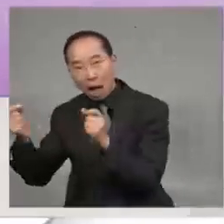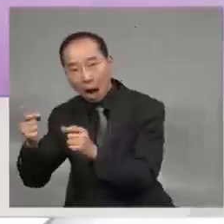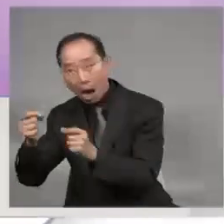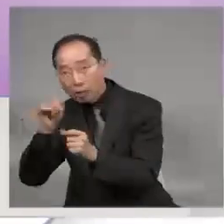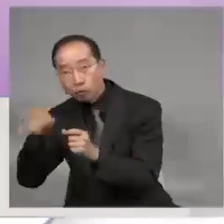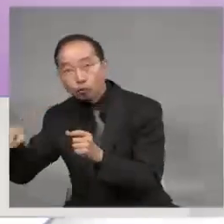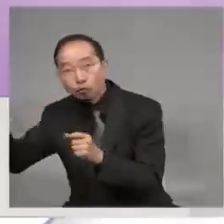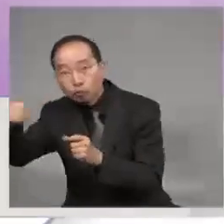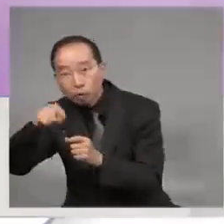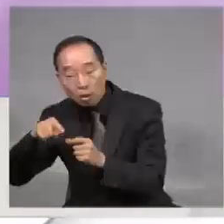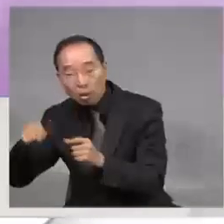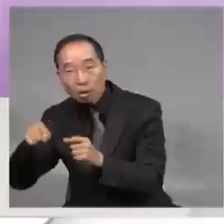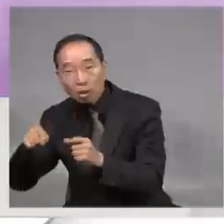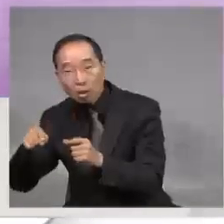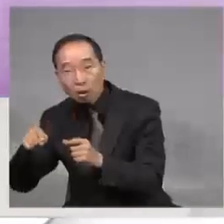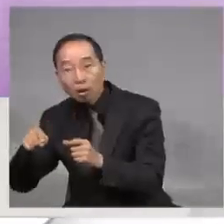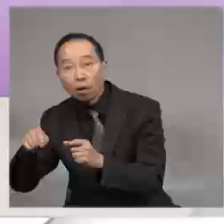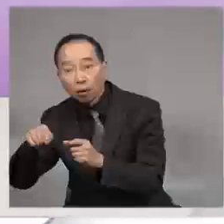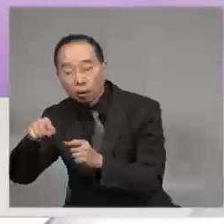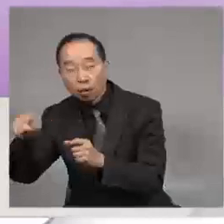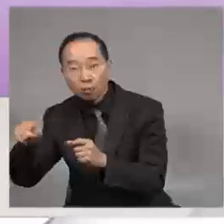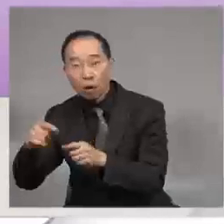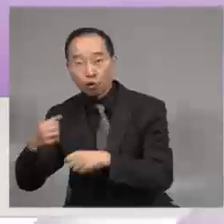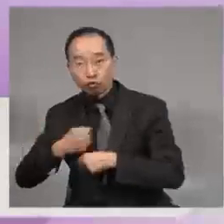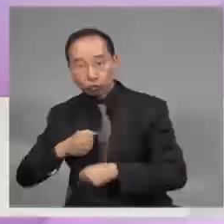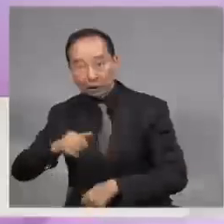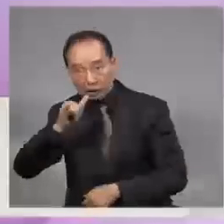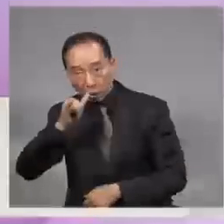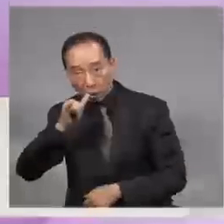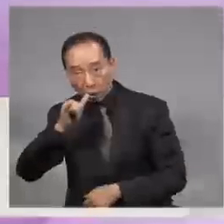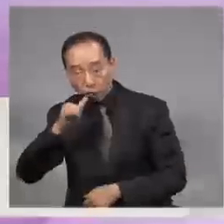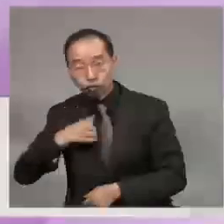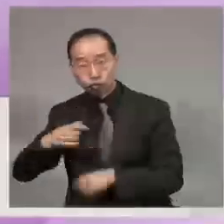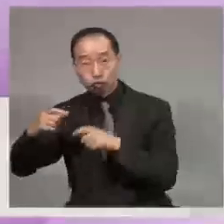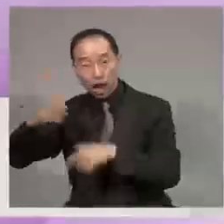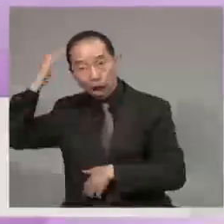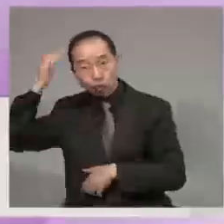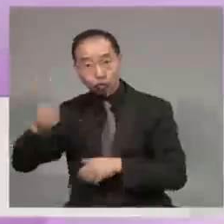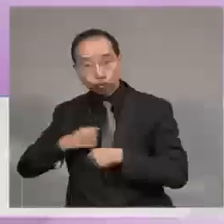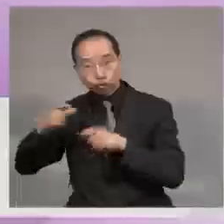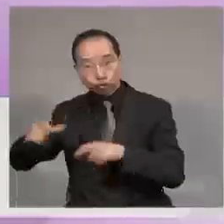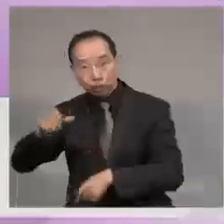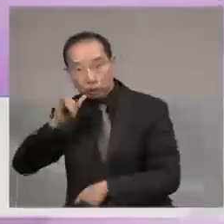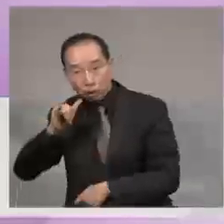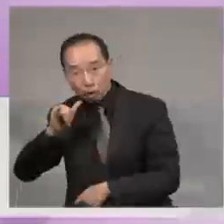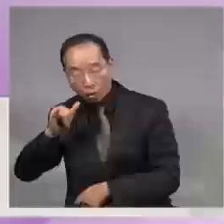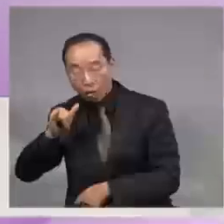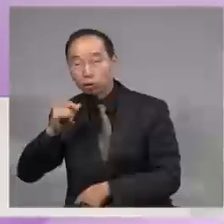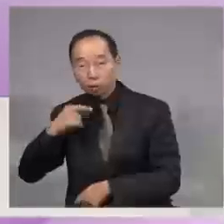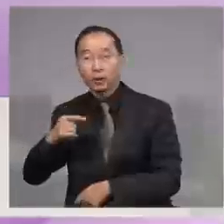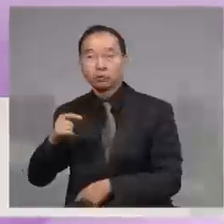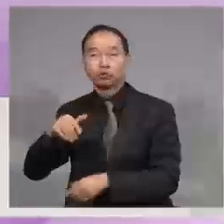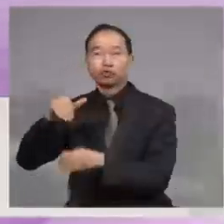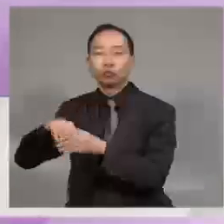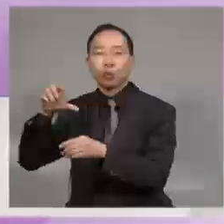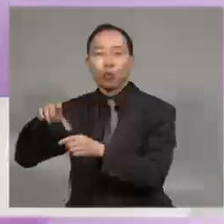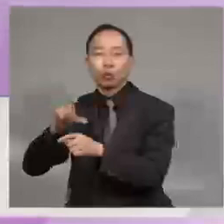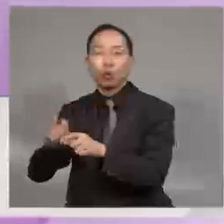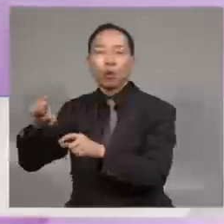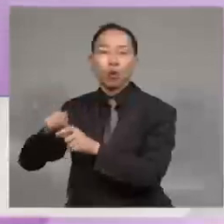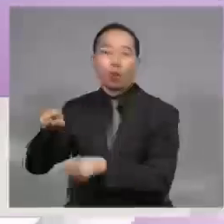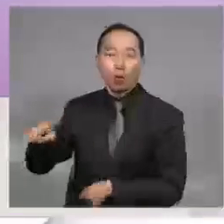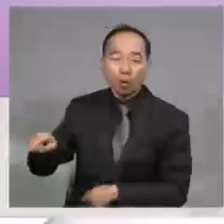내에 제외선거인이 소속되어 있는 국군 부대가 있거나 또 그 제외선거인 수가 일정 수 이상으로 추정되는 경우에는